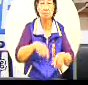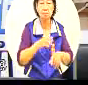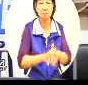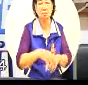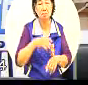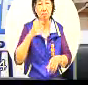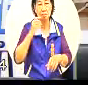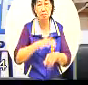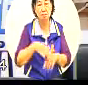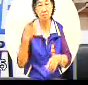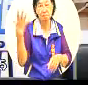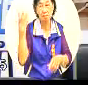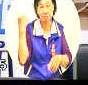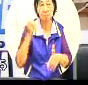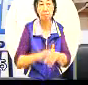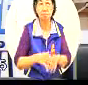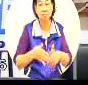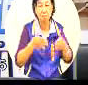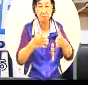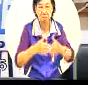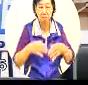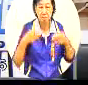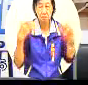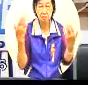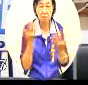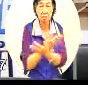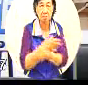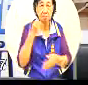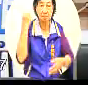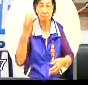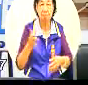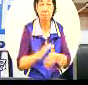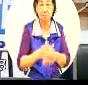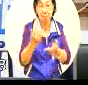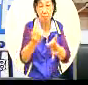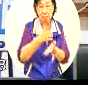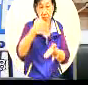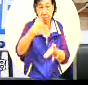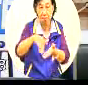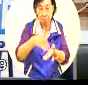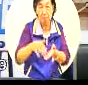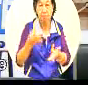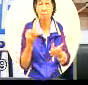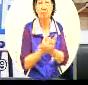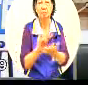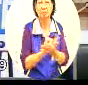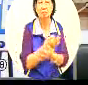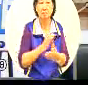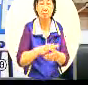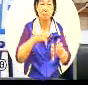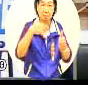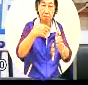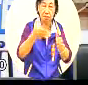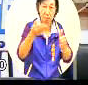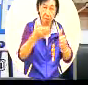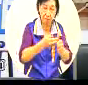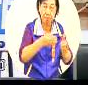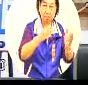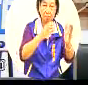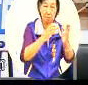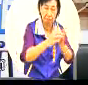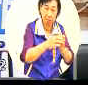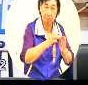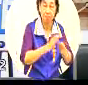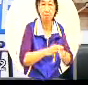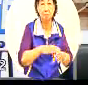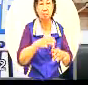的，因为我们的预算可能不足，再给我们的教育经费，再给我们警察的经费来讲，保安的